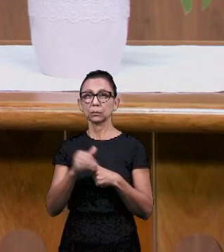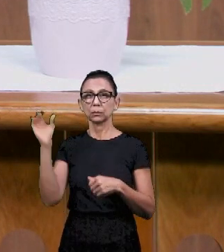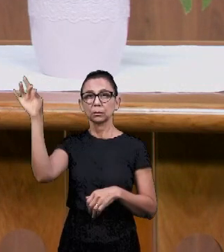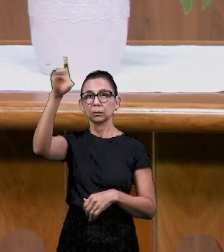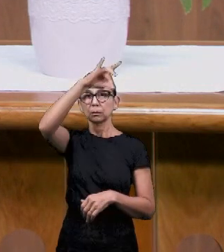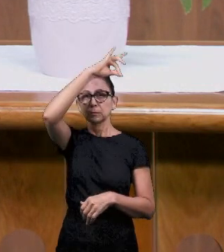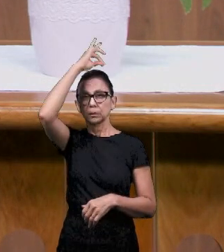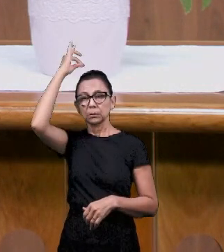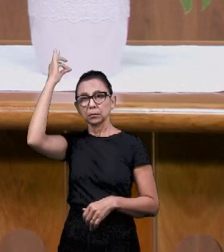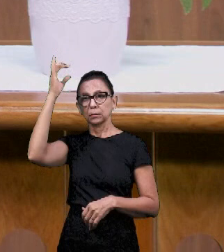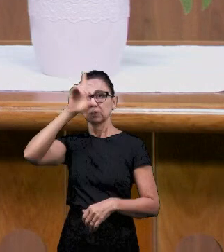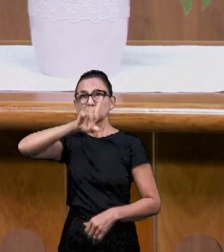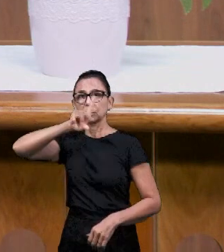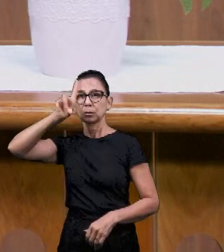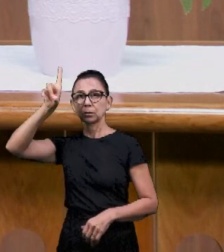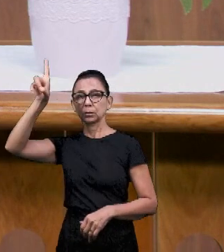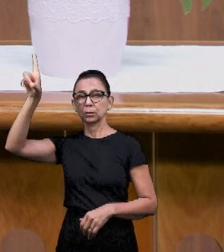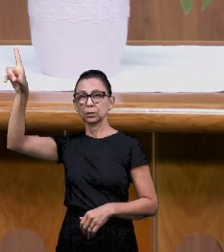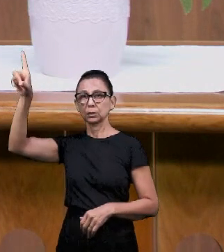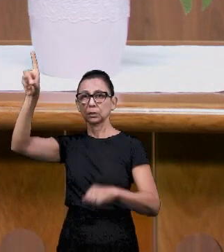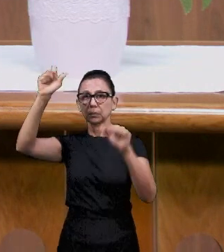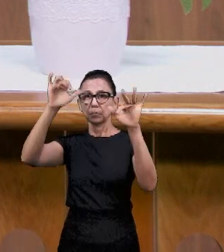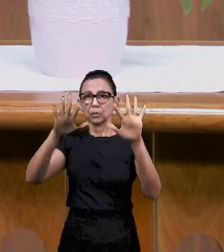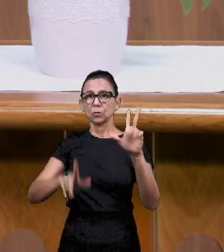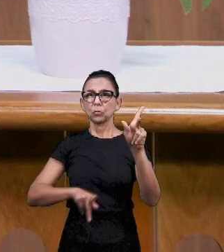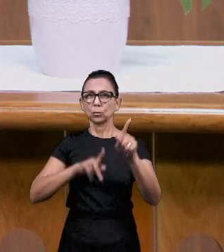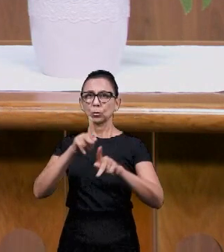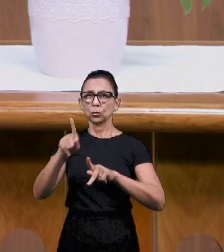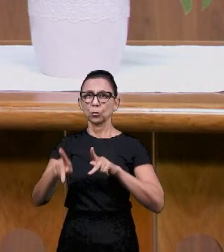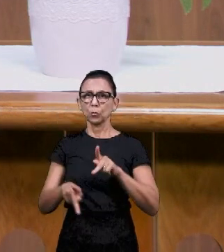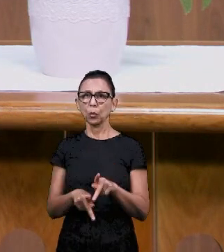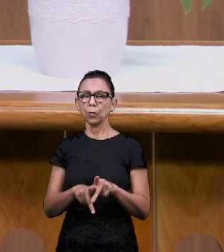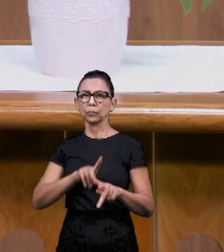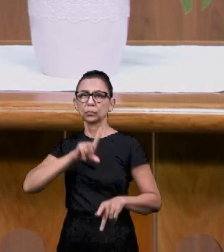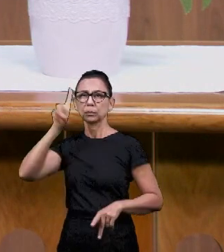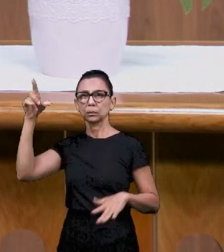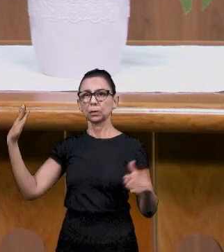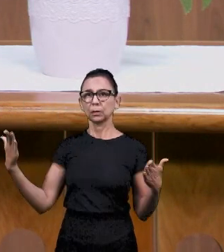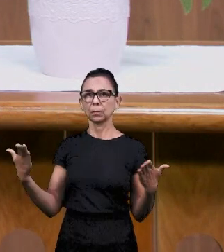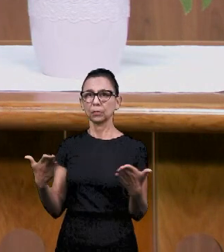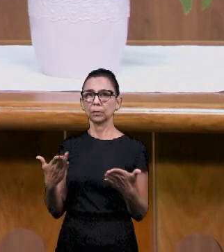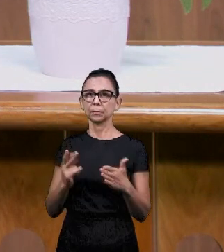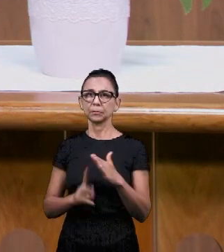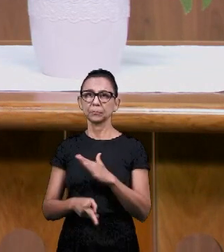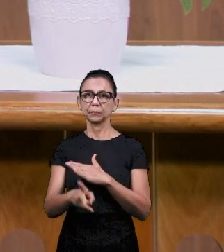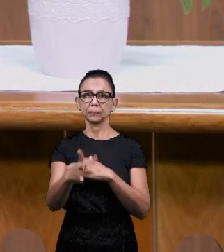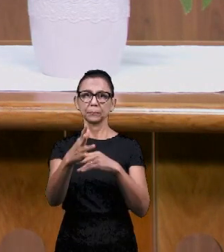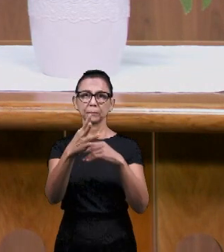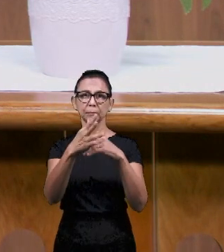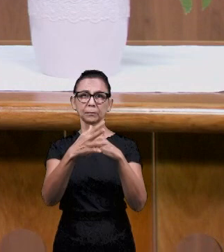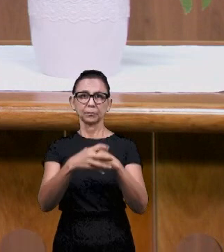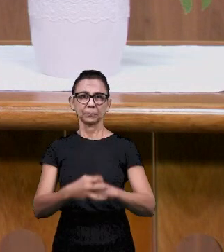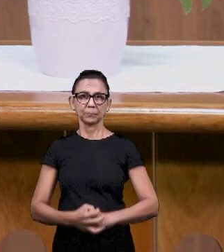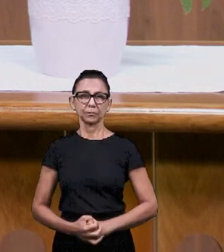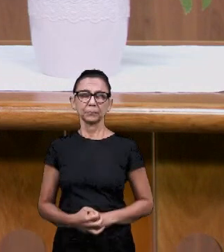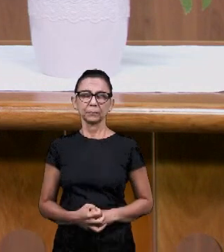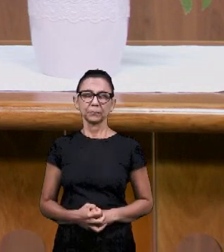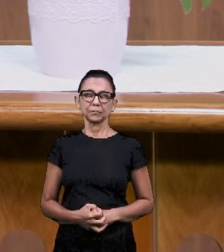consolations du Saint-Esprit reposent sur vous, frères et sœurs, et sur tout le peuple de Dieu, depuis maintenant et pour toujours. Amen.